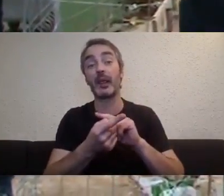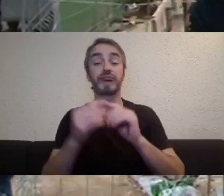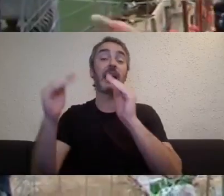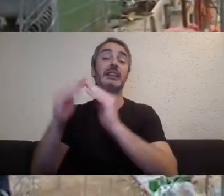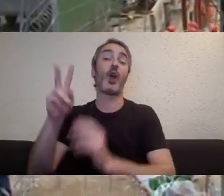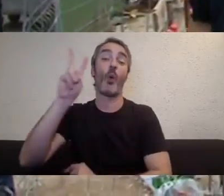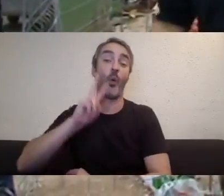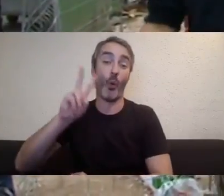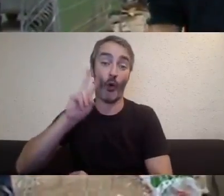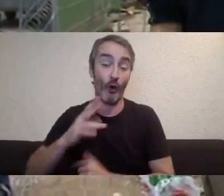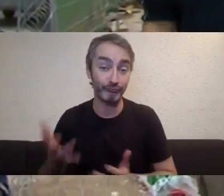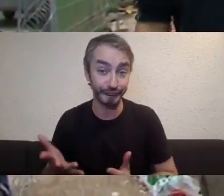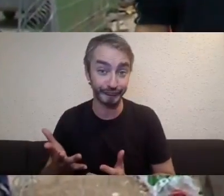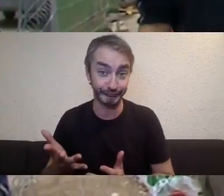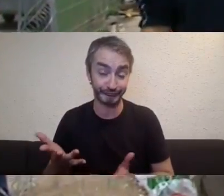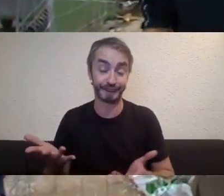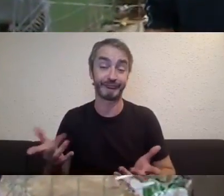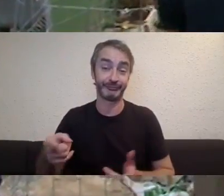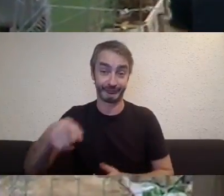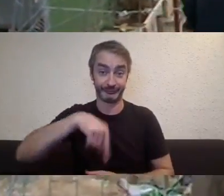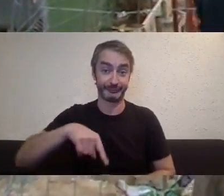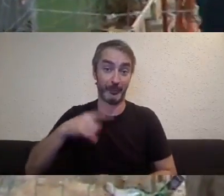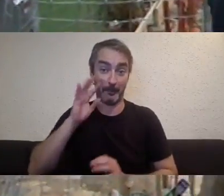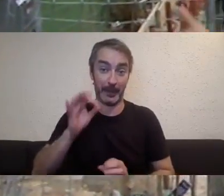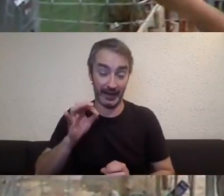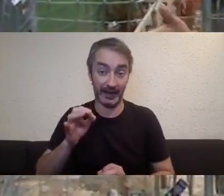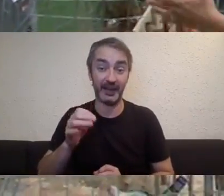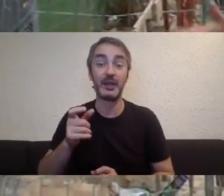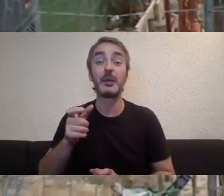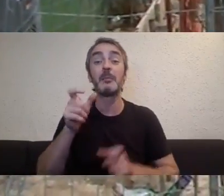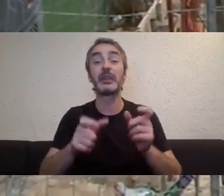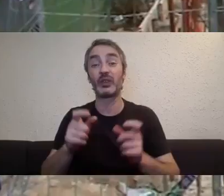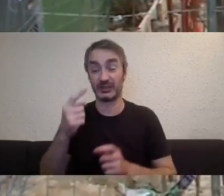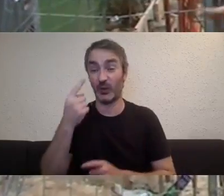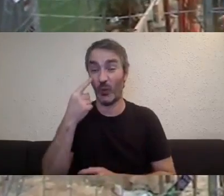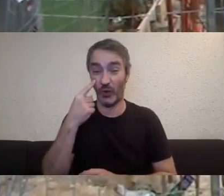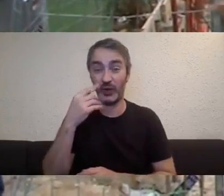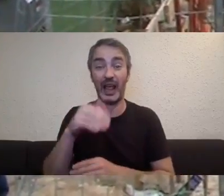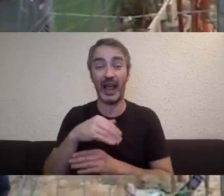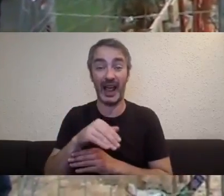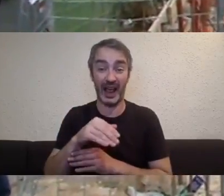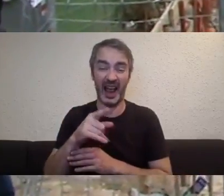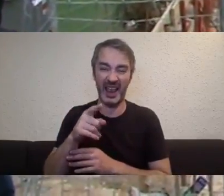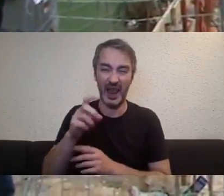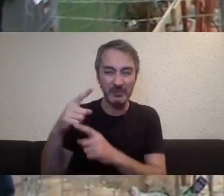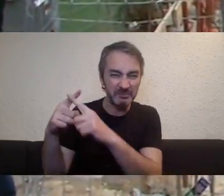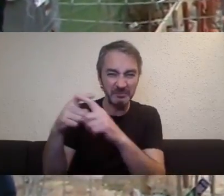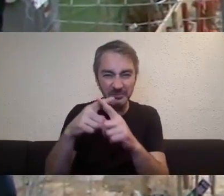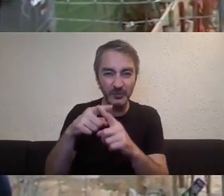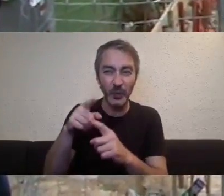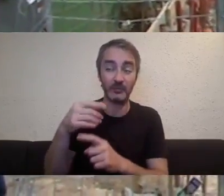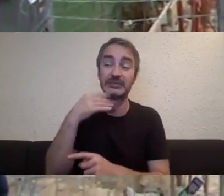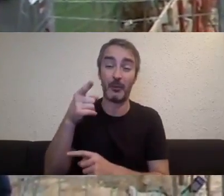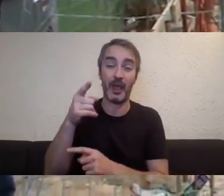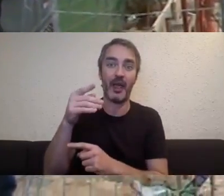luxe, també no tenim el dibuixet que sí que tenim d'allà del que serà això, però bueno, la gent que coneix una miqueta el barri, les casetes del carrer Hartzenbusch, no?, pues